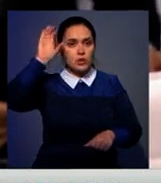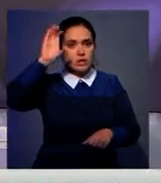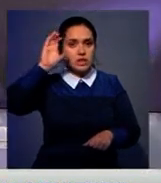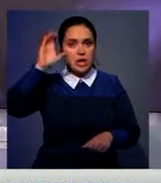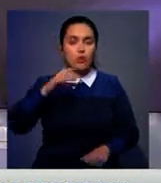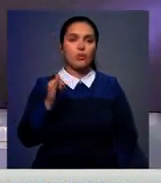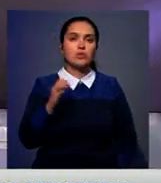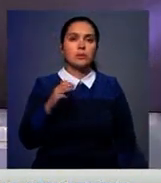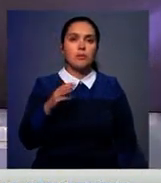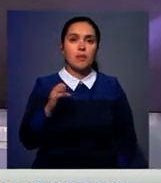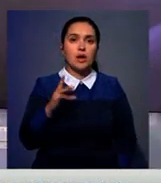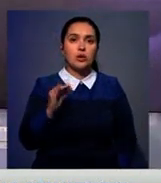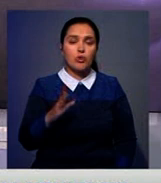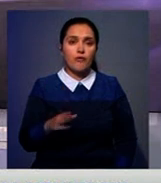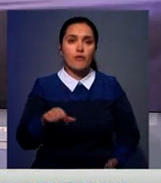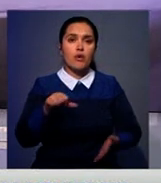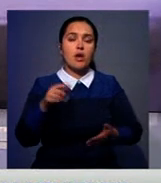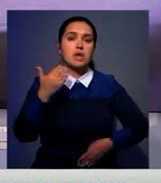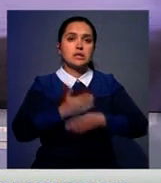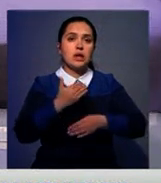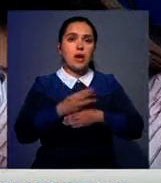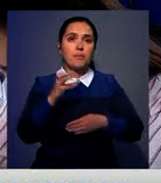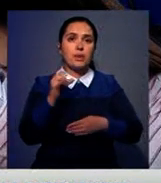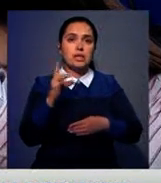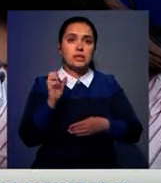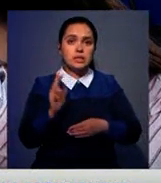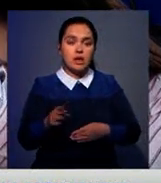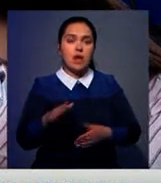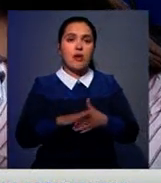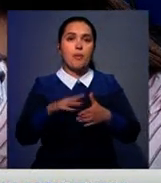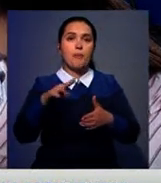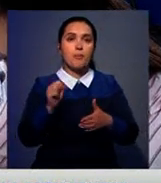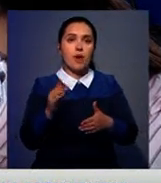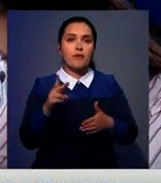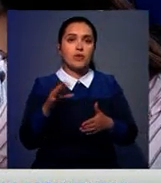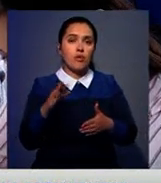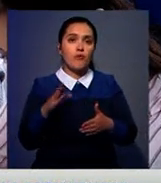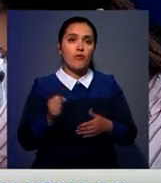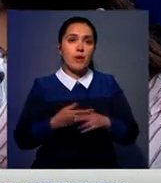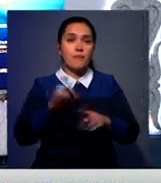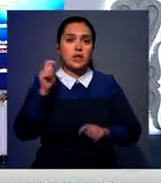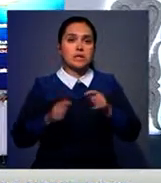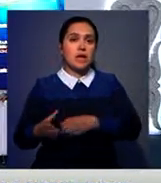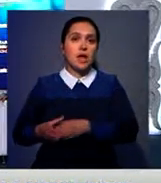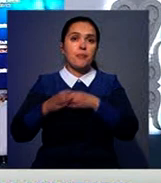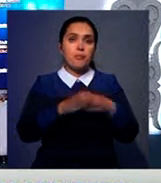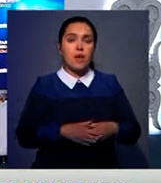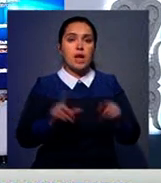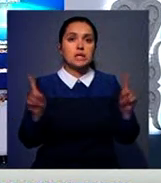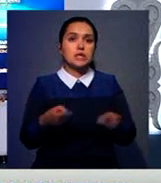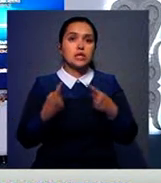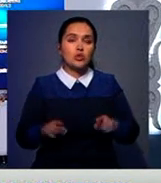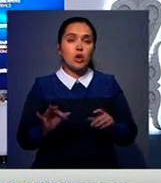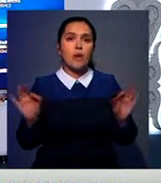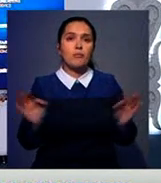Узбекистана Рамис Усманов, солистка Мариинского театра Наталья Павлова. В очередной раз на фестиваль прибыл главный дирижер и